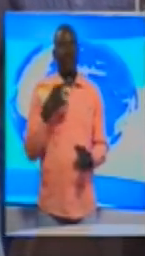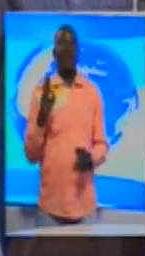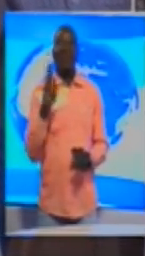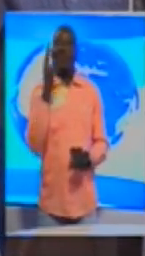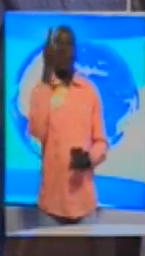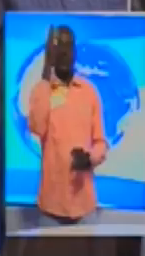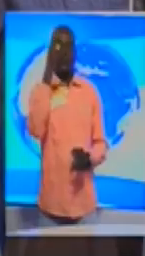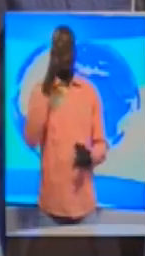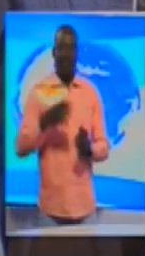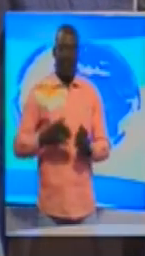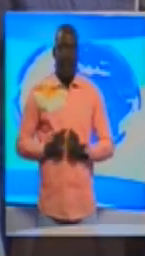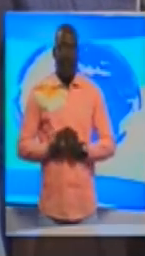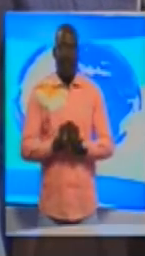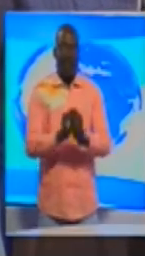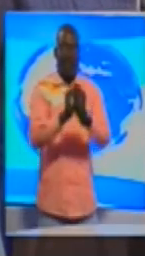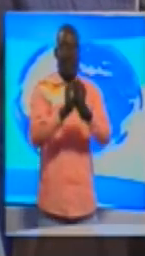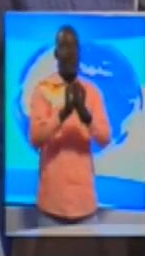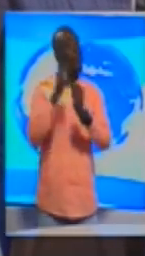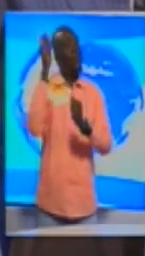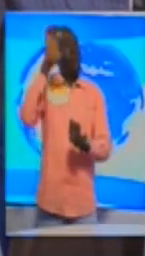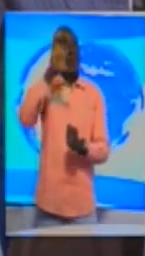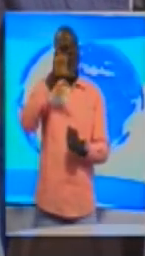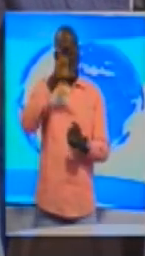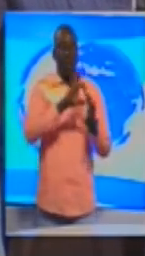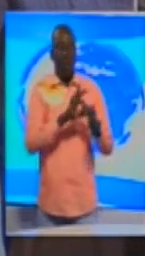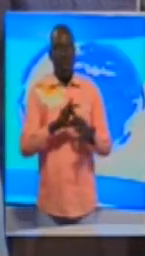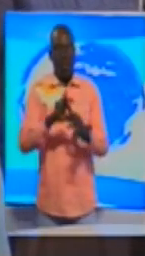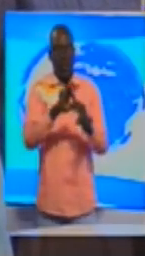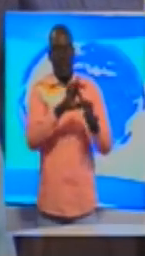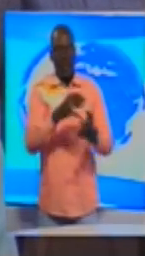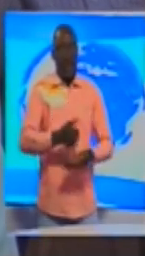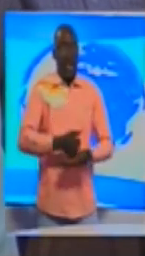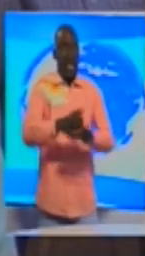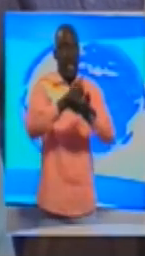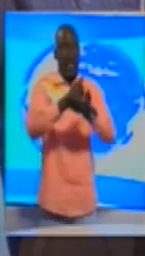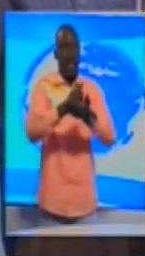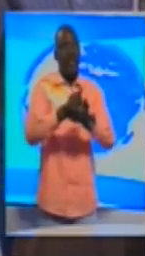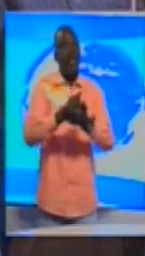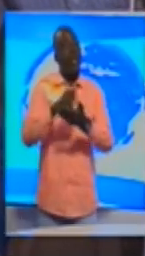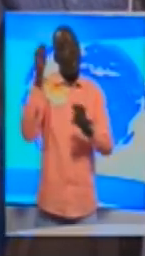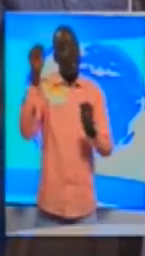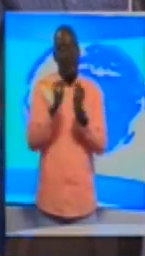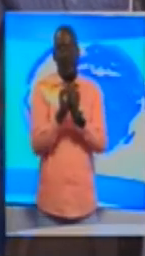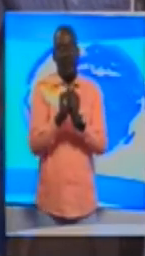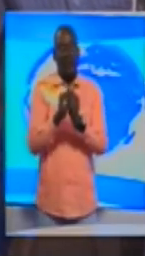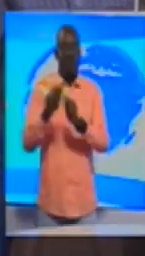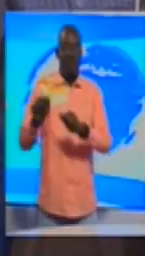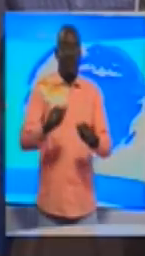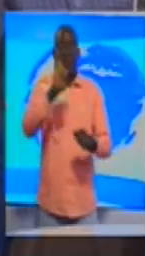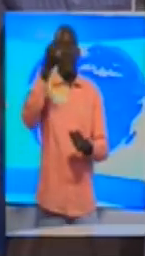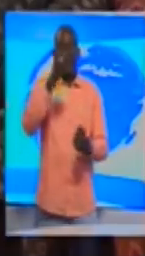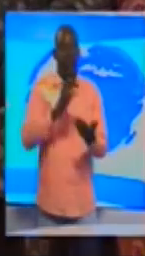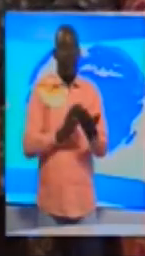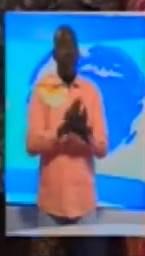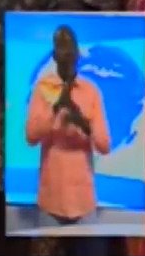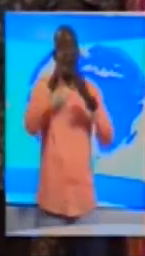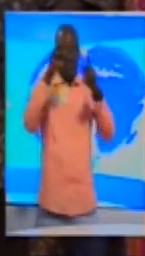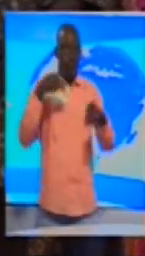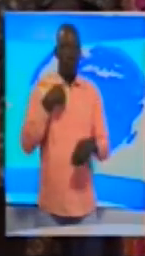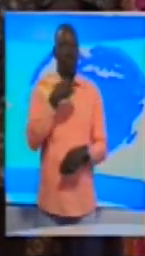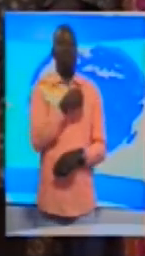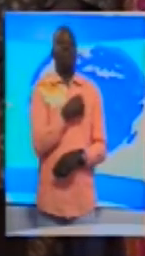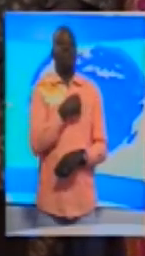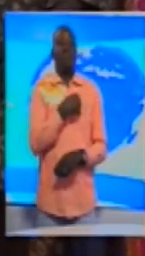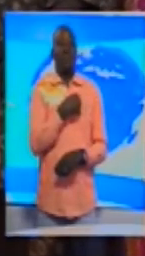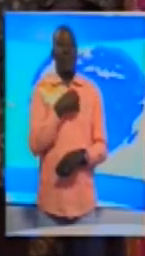été accompagnés par la coopérative en entrant en appui, suivi de leurs activités par nos agents. En